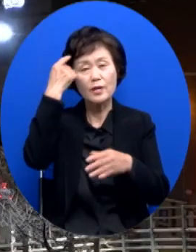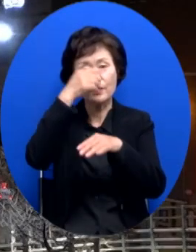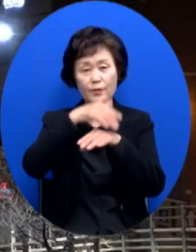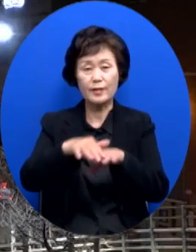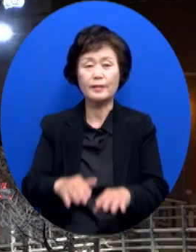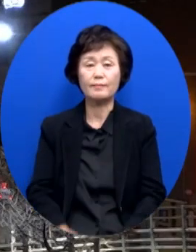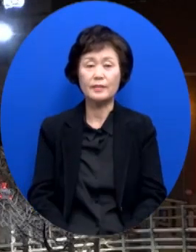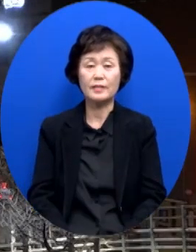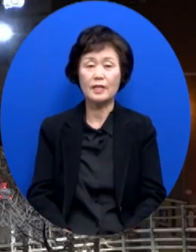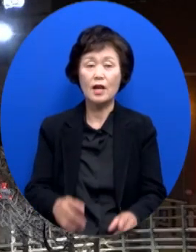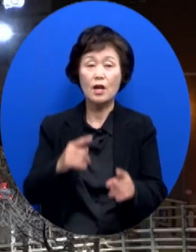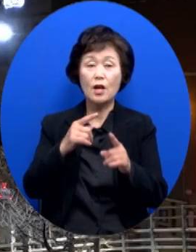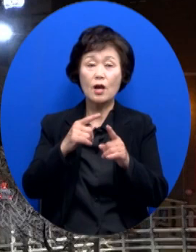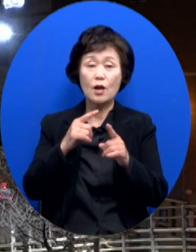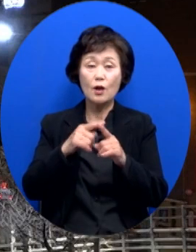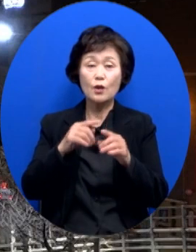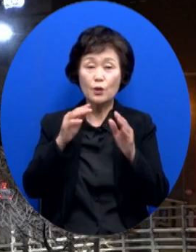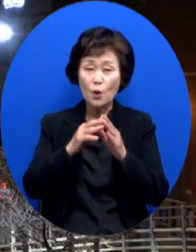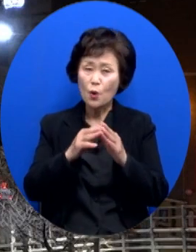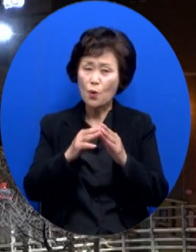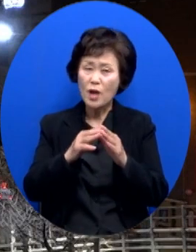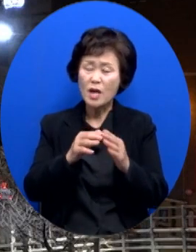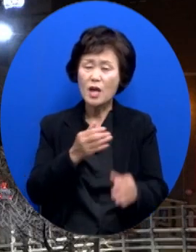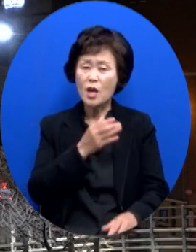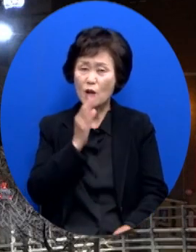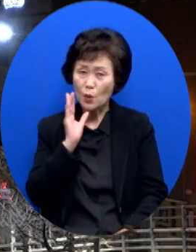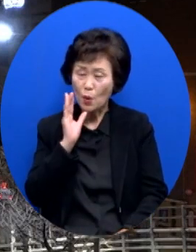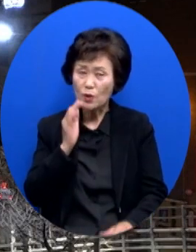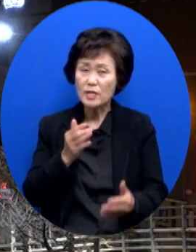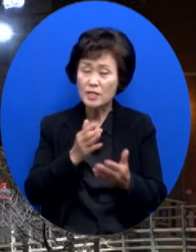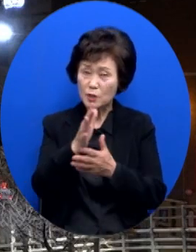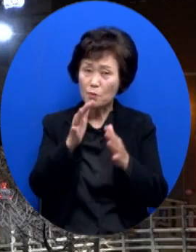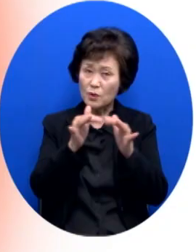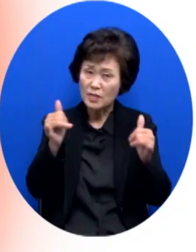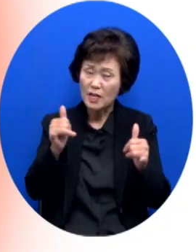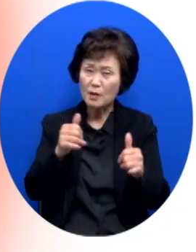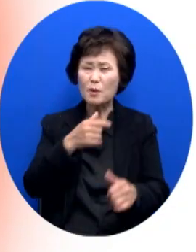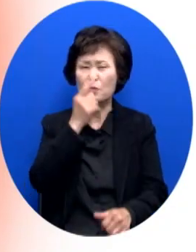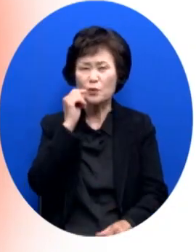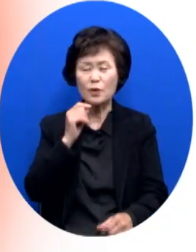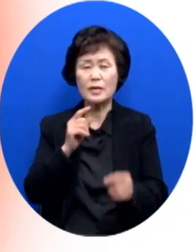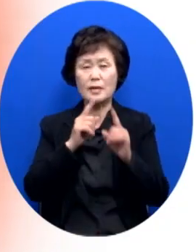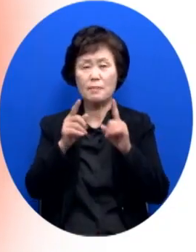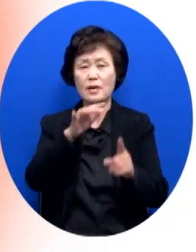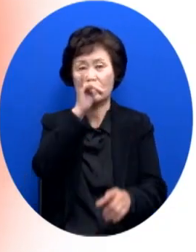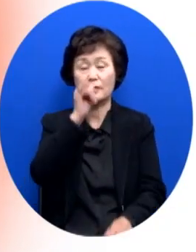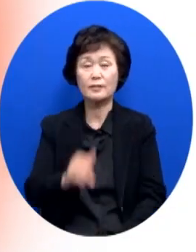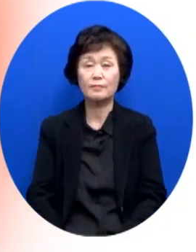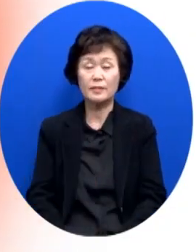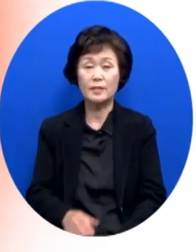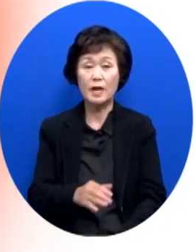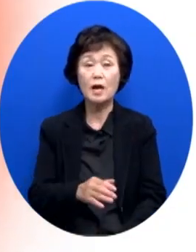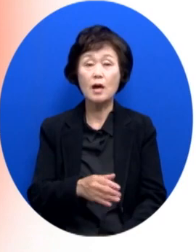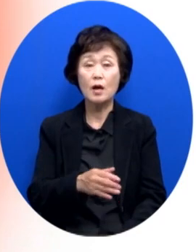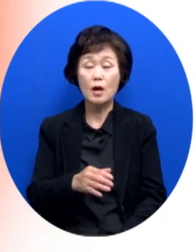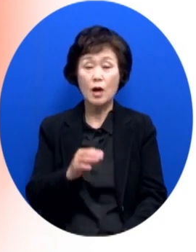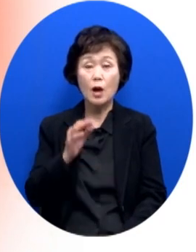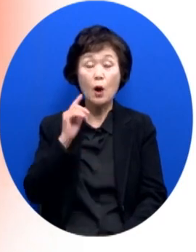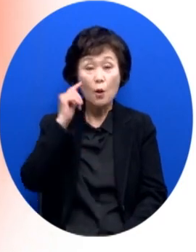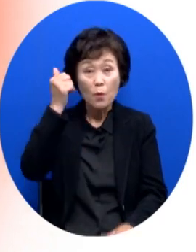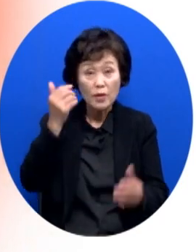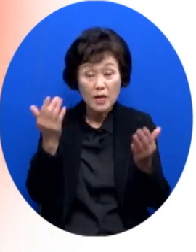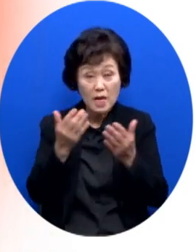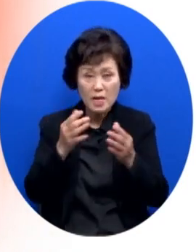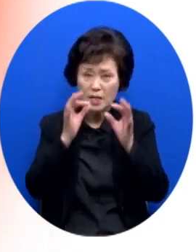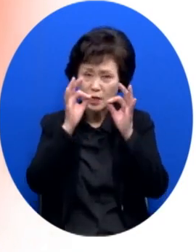한국교회 노인목회 전문성이 부족하다는 조사 결과가 나왔습니다. 목회 데이터 연구소에 따르면 교회에